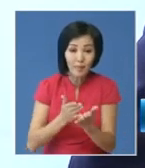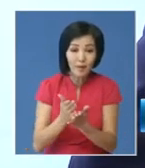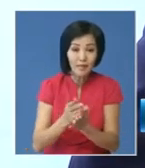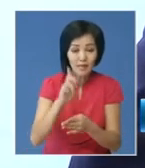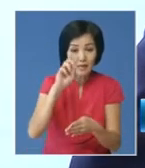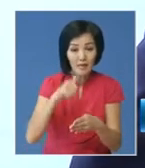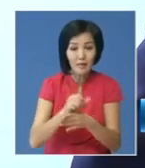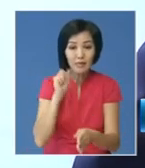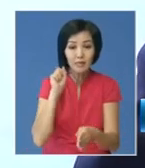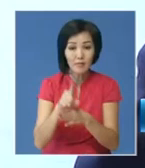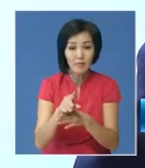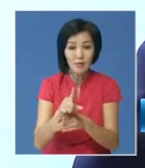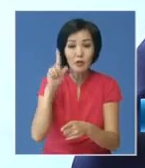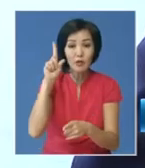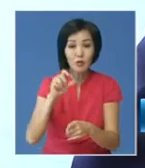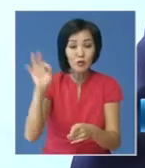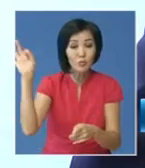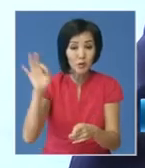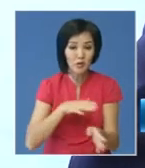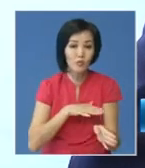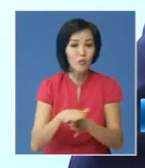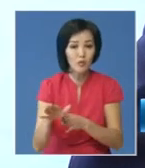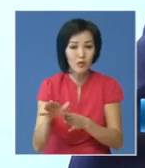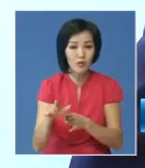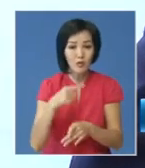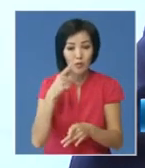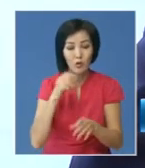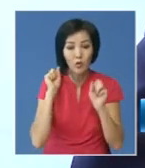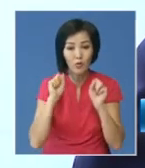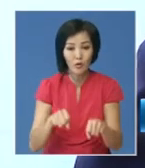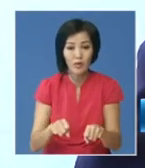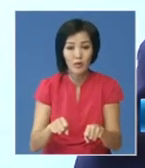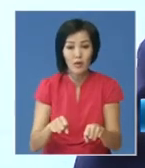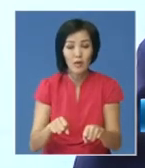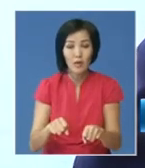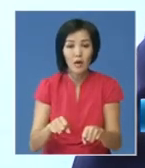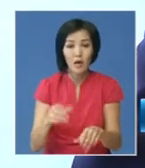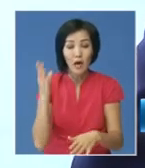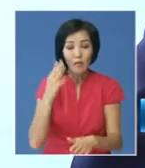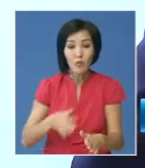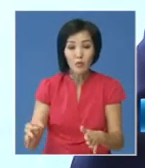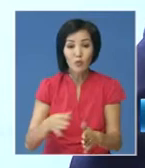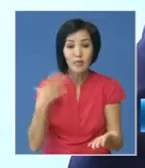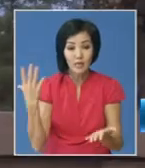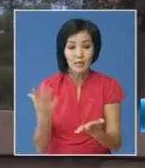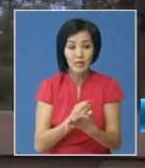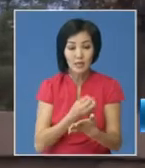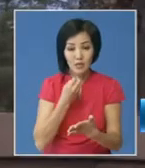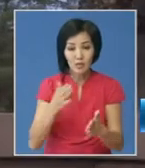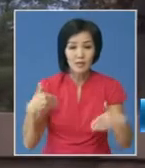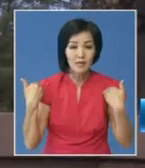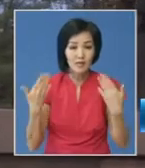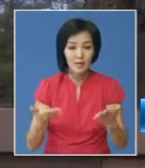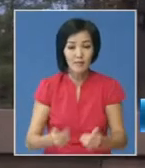басының қойған тапсырмасын 100%-нан артығынан орындап отырған. Сөзімен осы облысқа сәттілік тілеймін, жақсылық тілеймін.